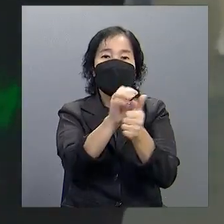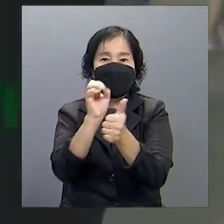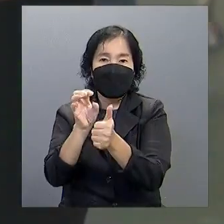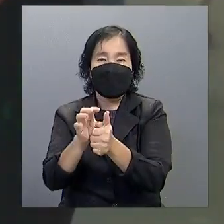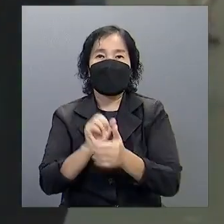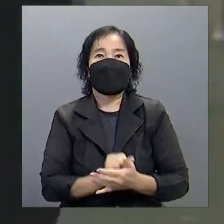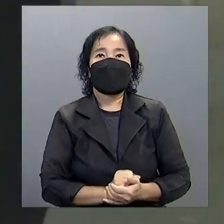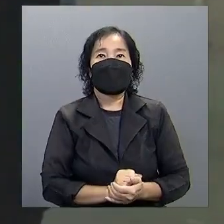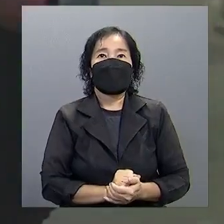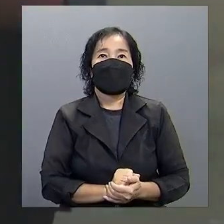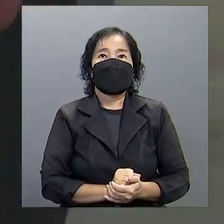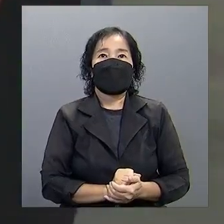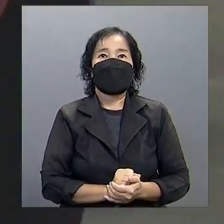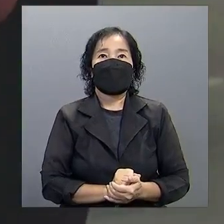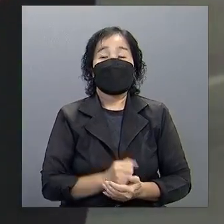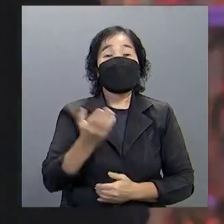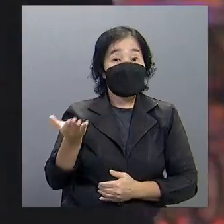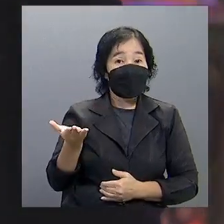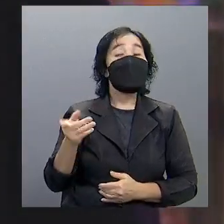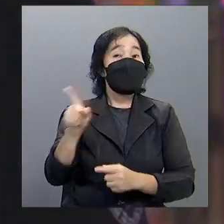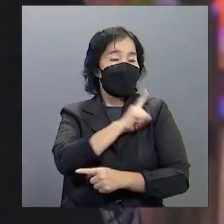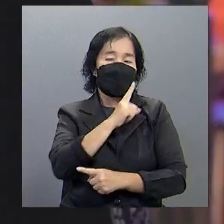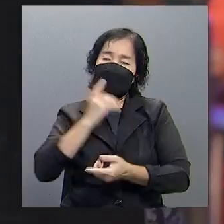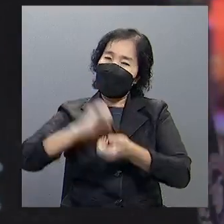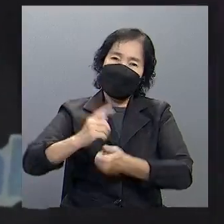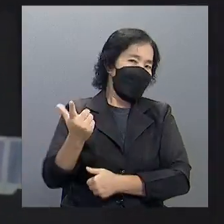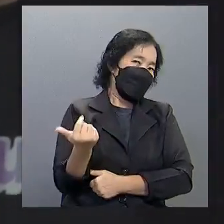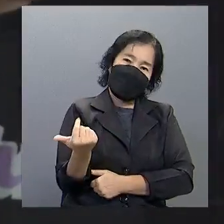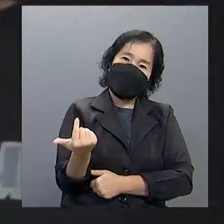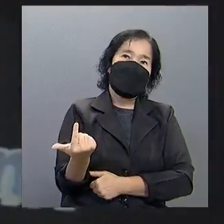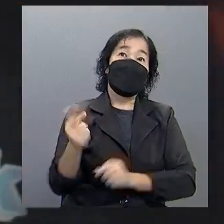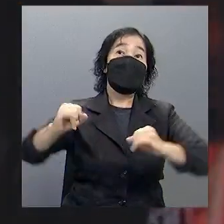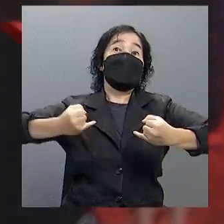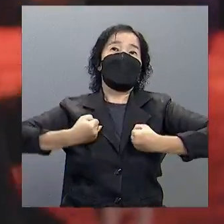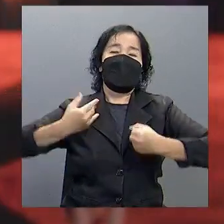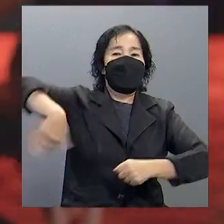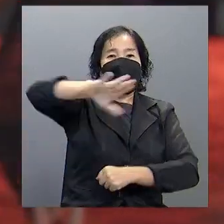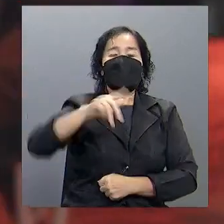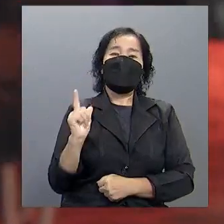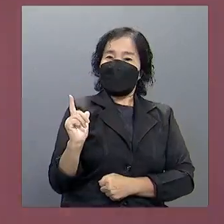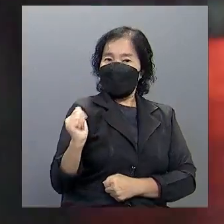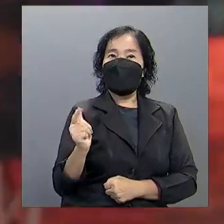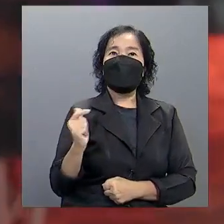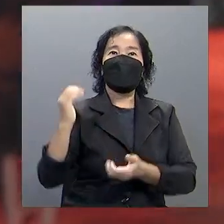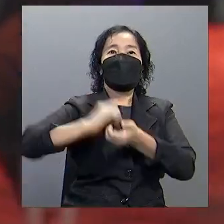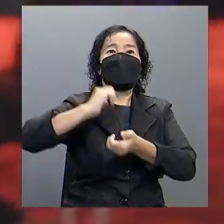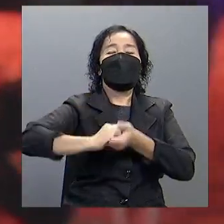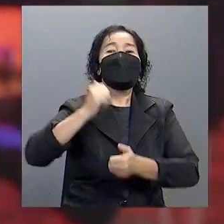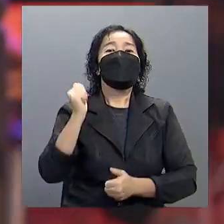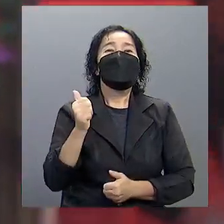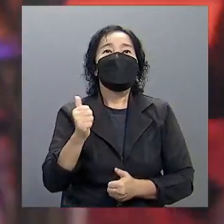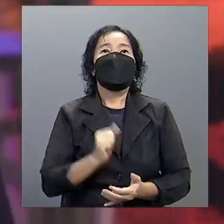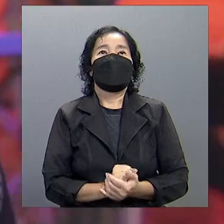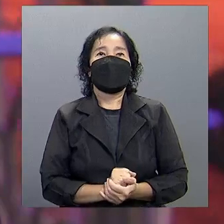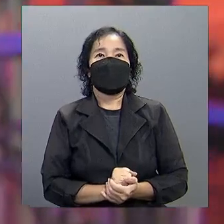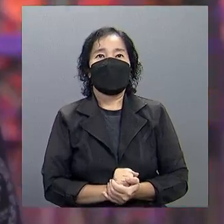ก็เป็นอีกจุดนึงที่ให้ความร่วมมือดีมากเลยนะ ตอนนี้โลกปิดประกาศลงแล้วนะ แต่มันก็มี